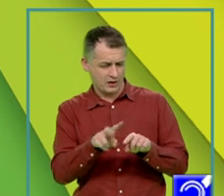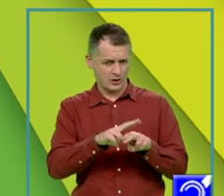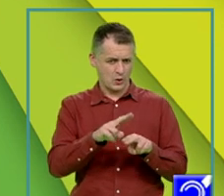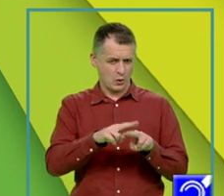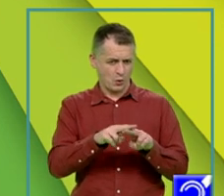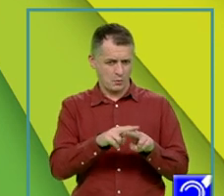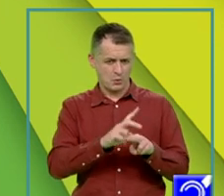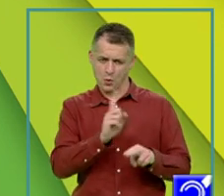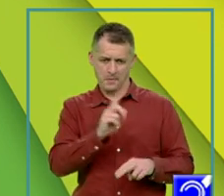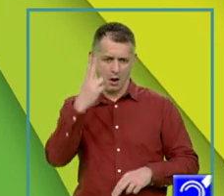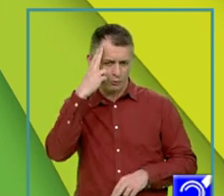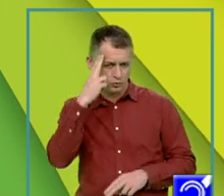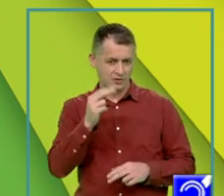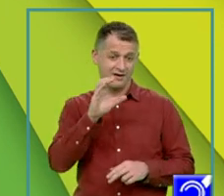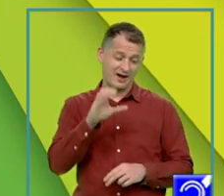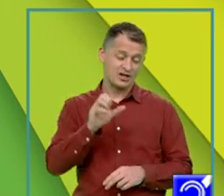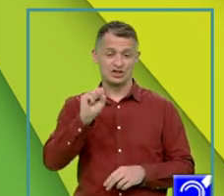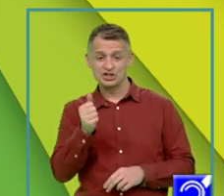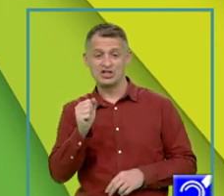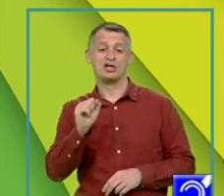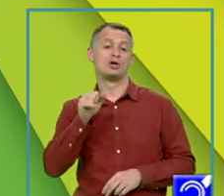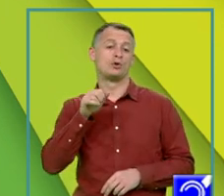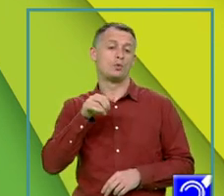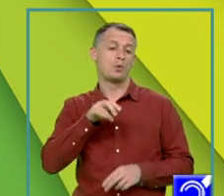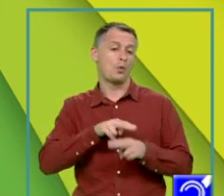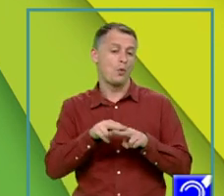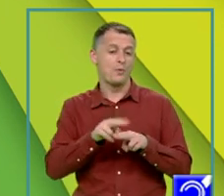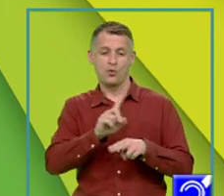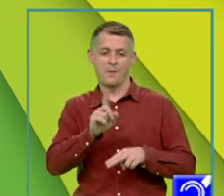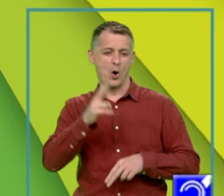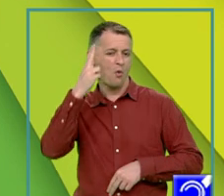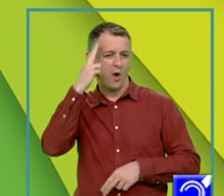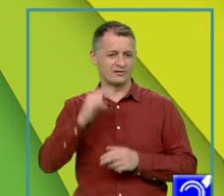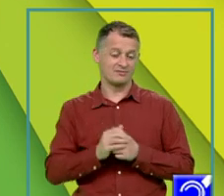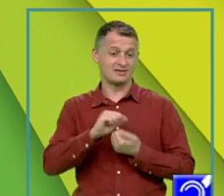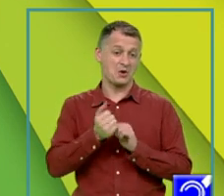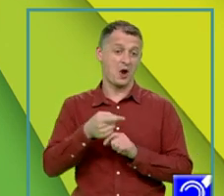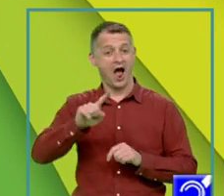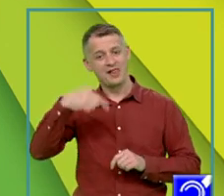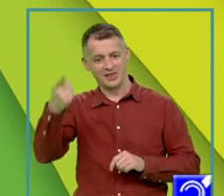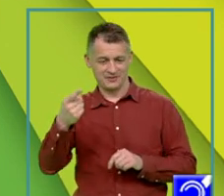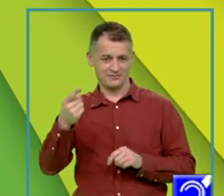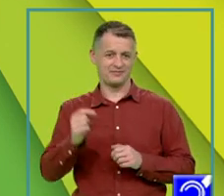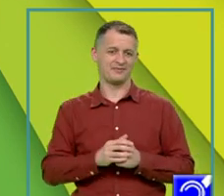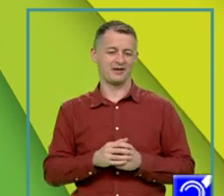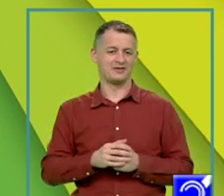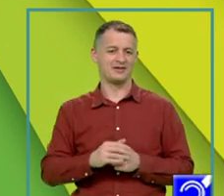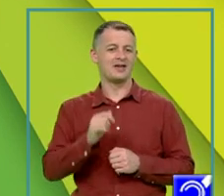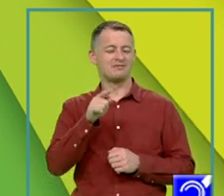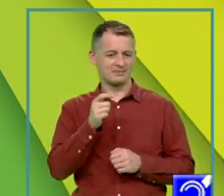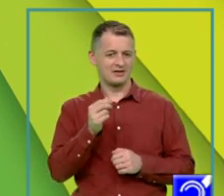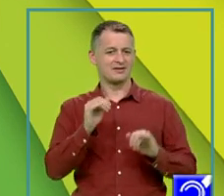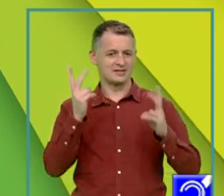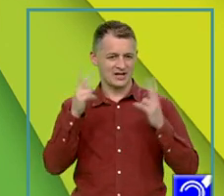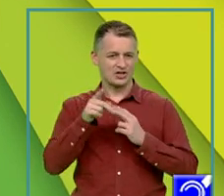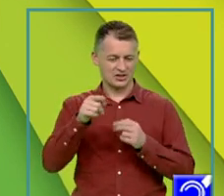cunoaște Dar se poartă ca și când nu mari noaptea sau alte nuanțe față de sens acestui mod